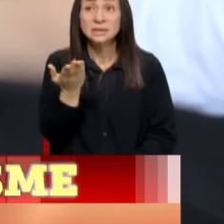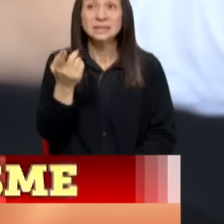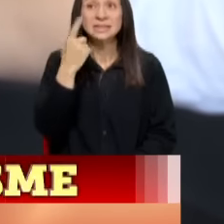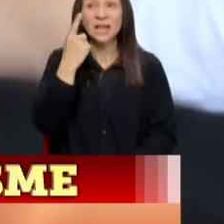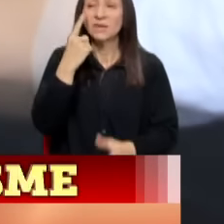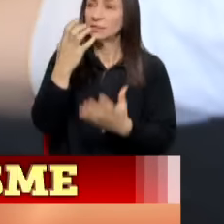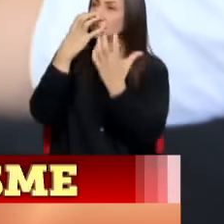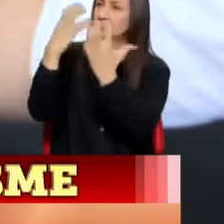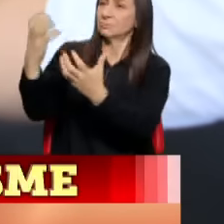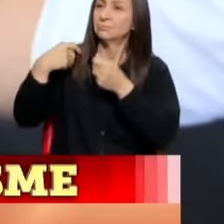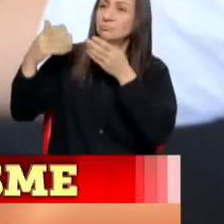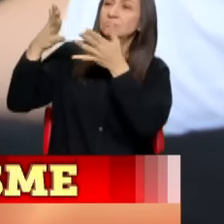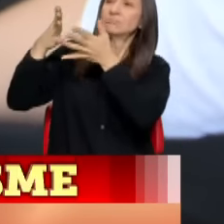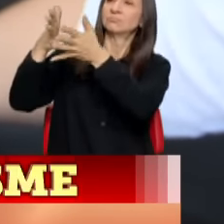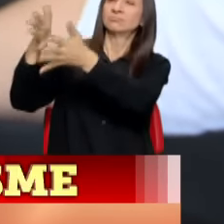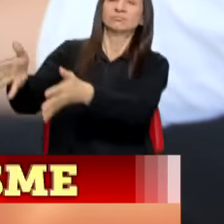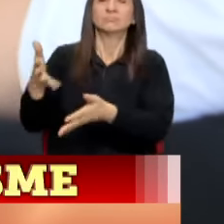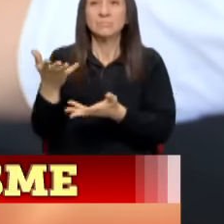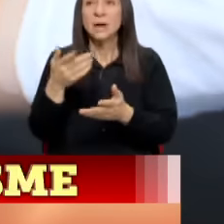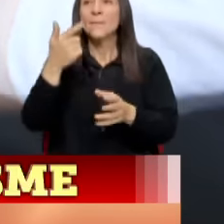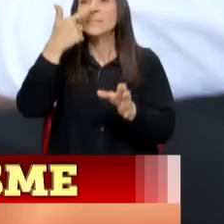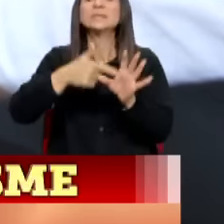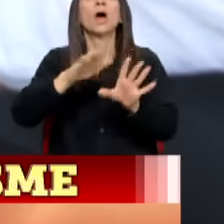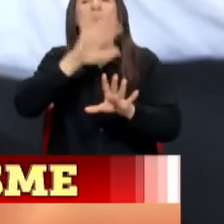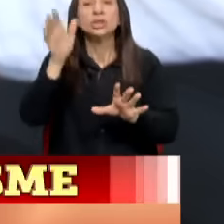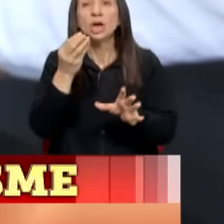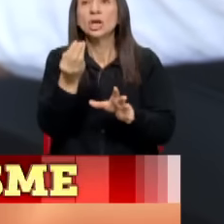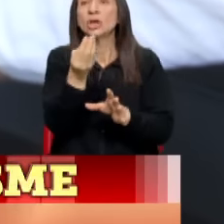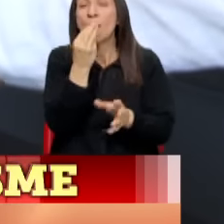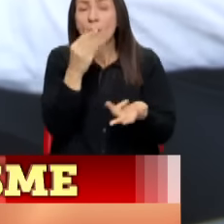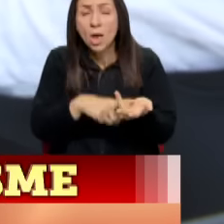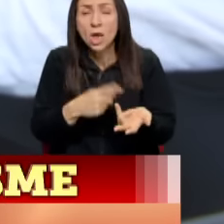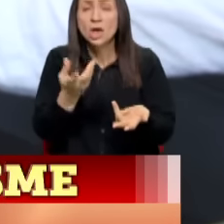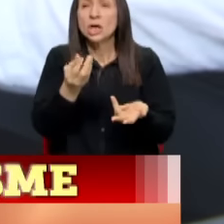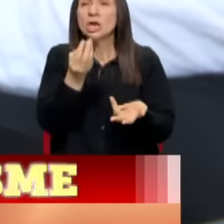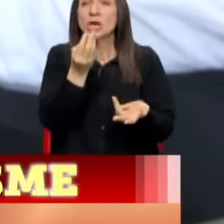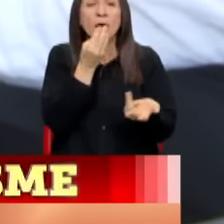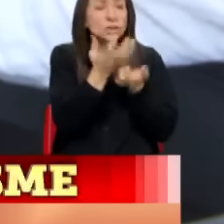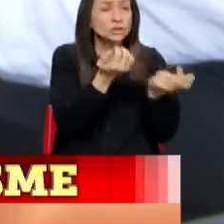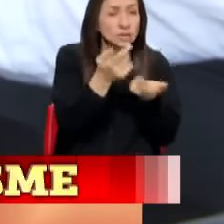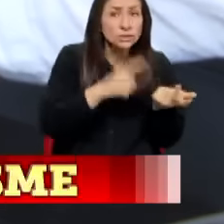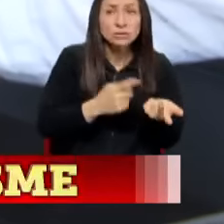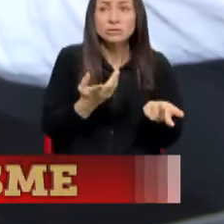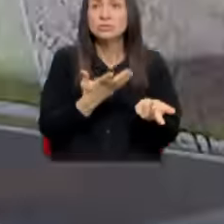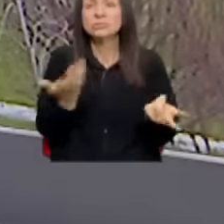Devlete çalışıyoruz. Sadece yakıt değil, her şey pahalı. Yemek olsun, gıda olsun.